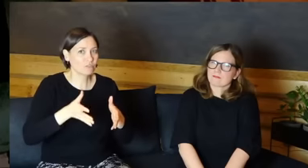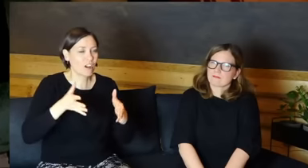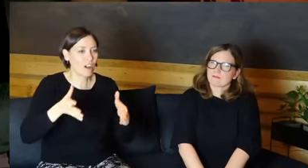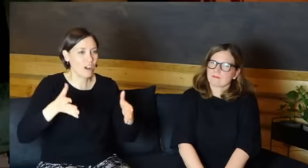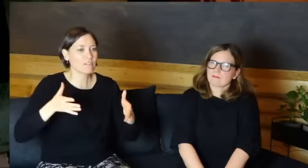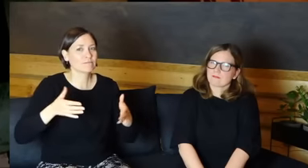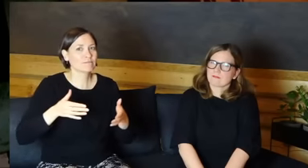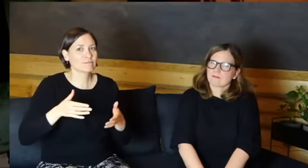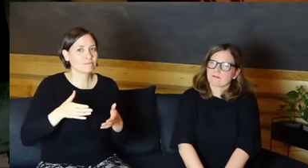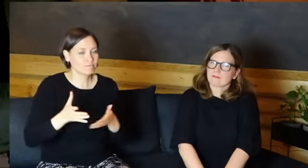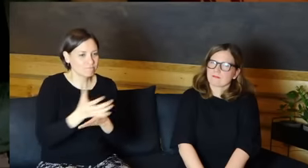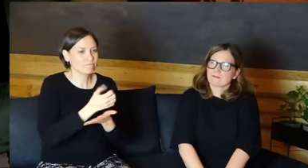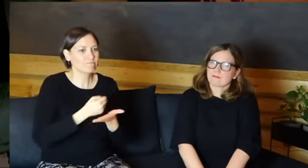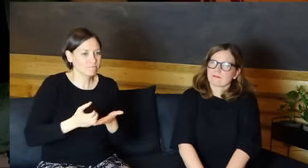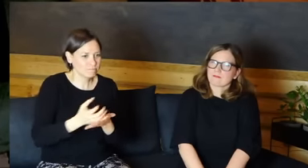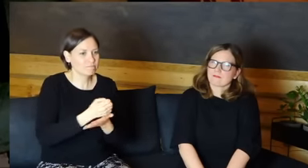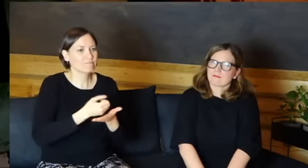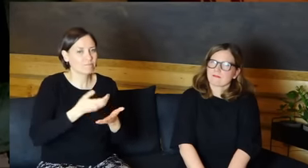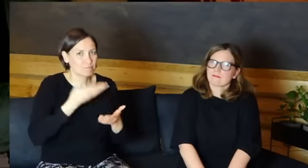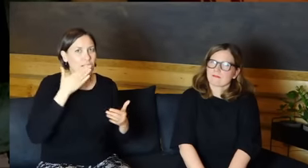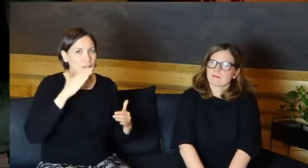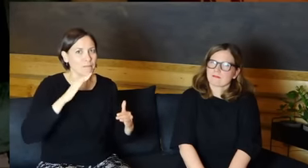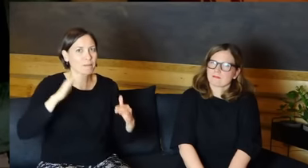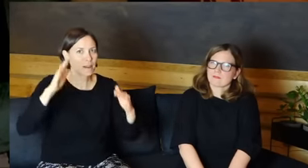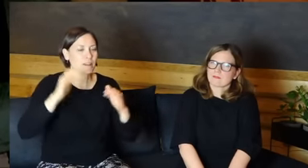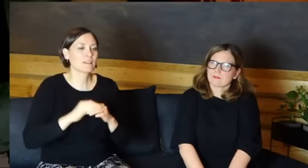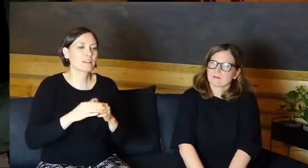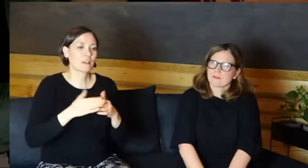sitten töitä meille kaikille ja tuota,